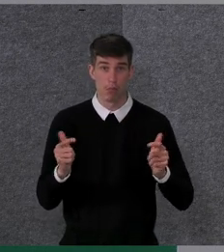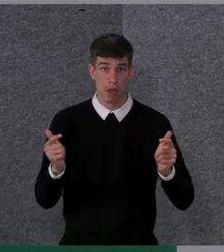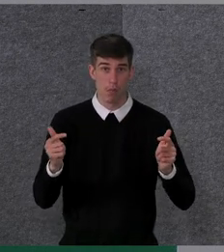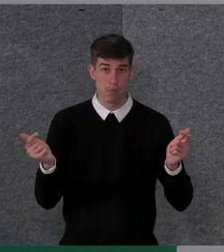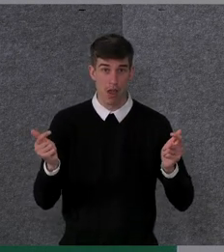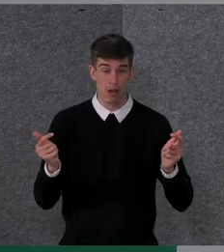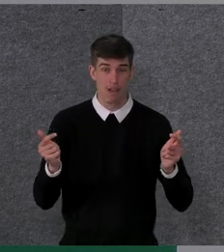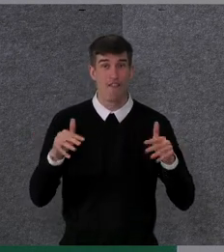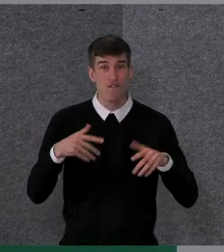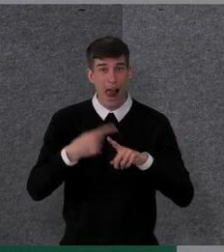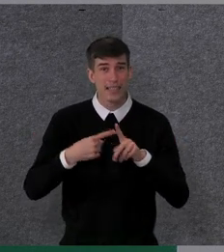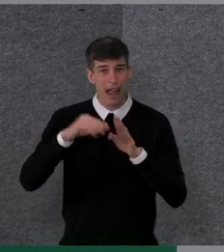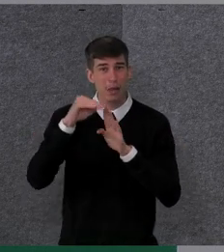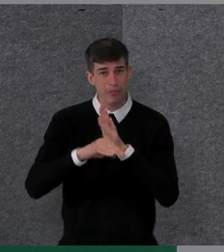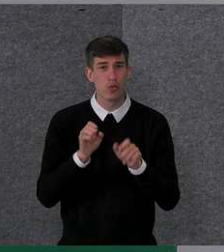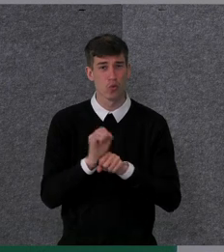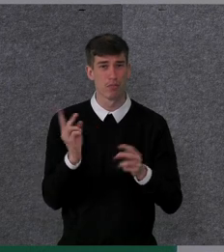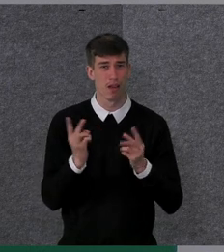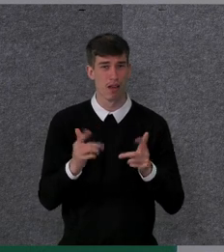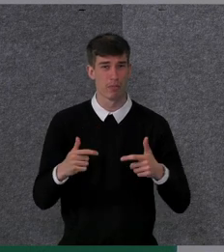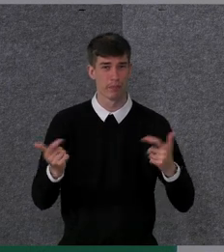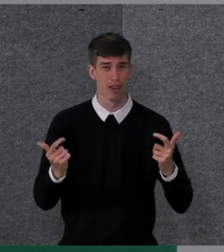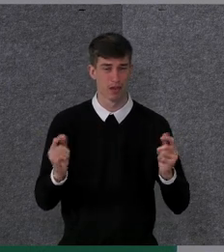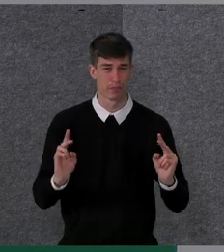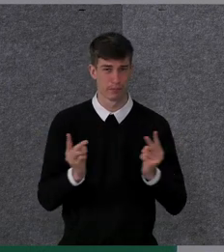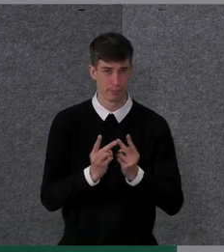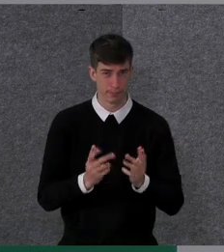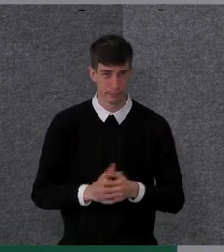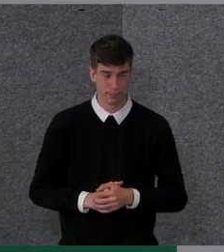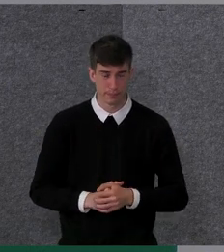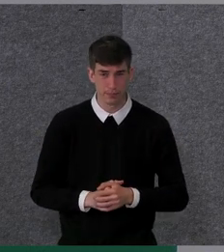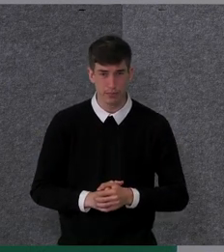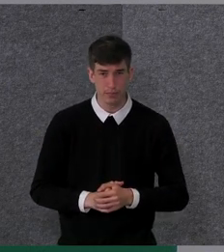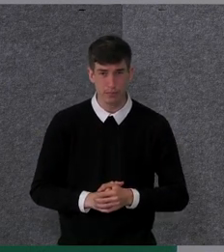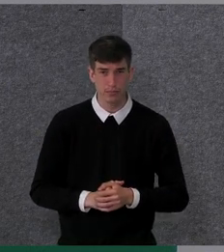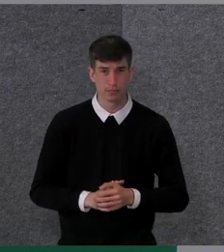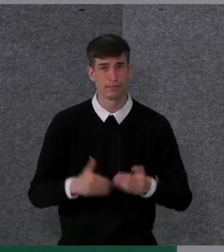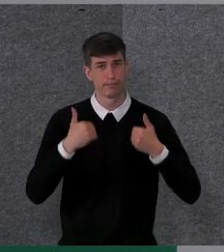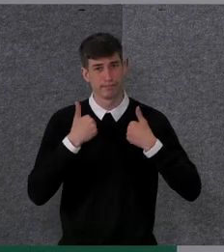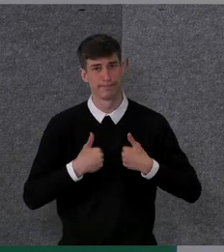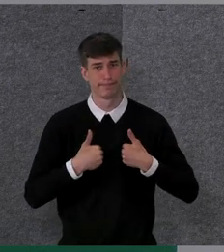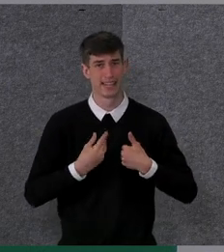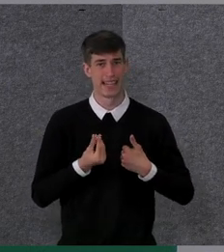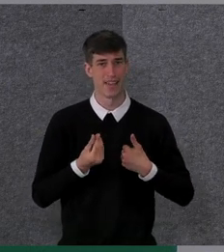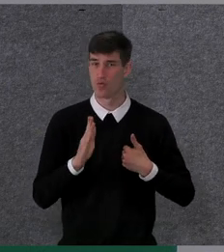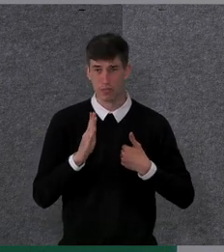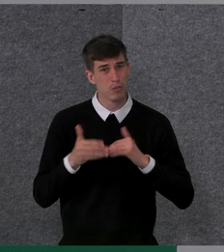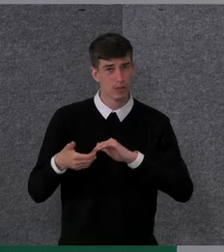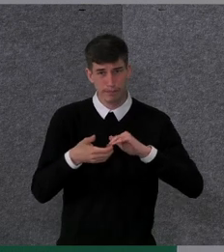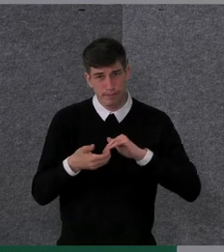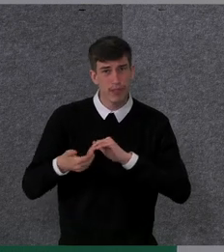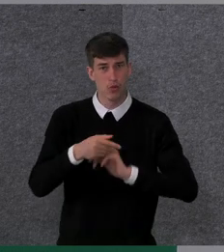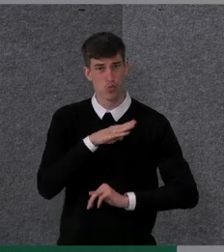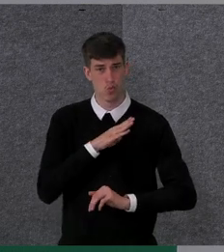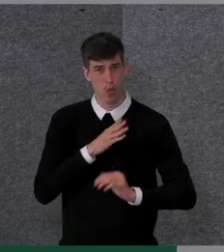weiterhin bagatellisiert. Dabei geht es doch nicht um die Gefühle von Einzelpersonen wie mir. Es geht um ein kollektives